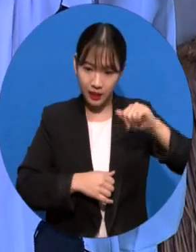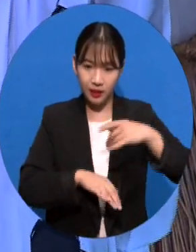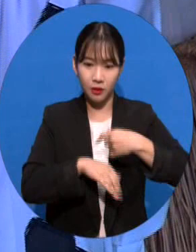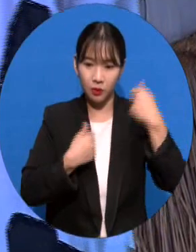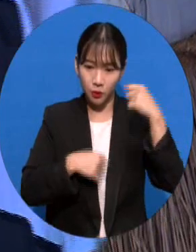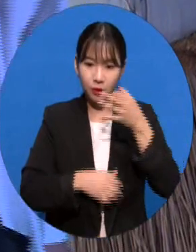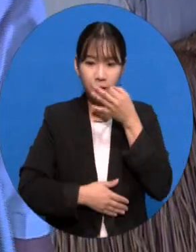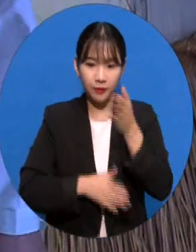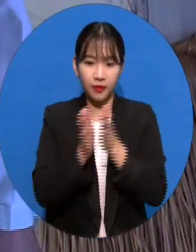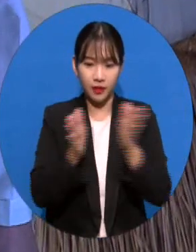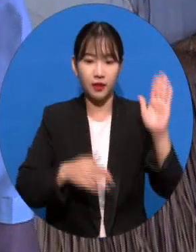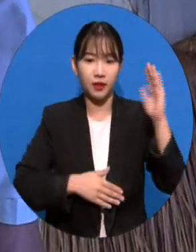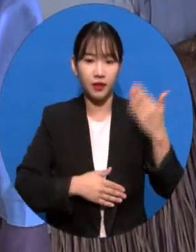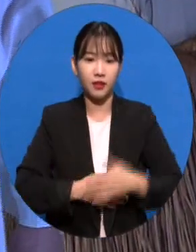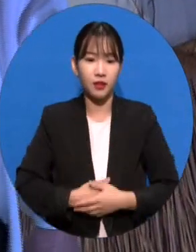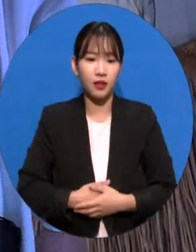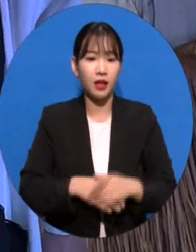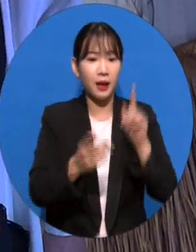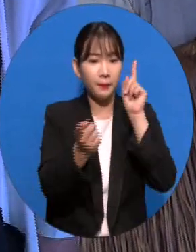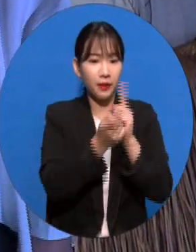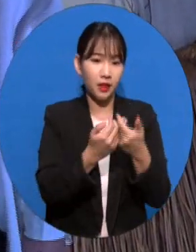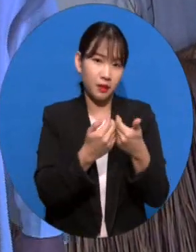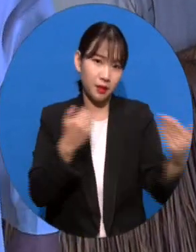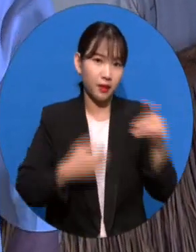펼쳐졌습니다. 만나면 일일이 아니겠습니까?